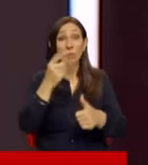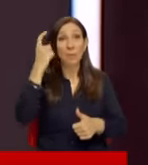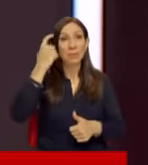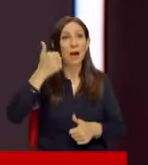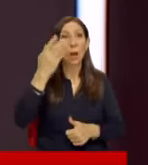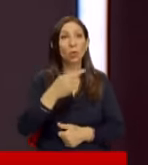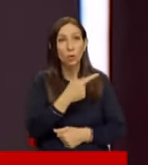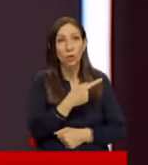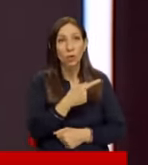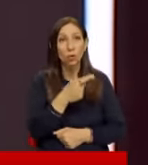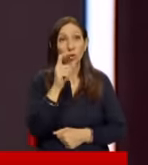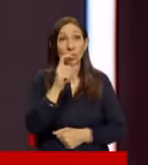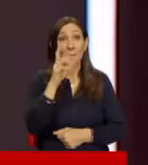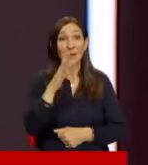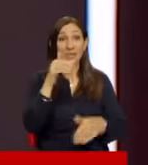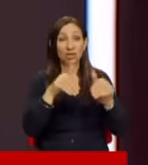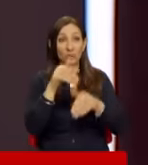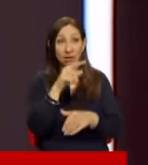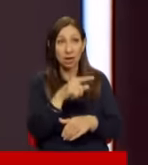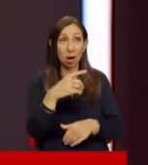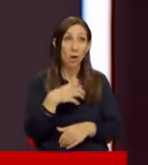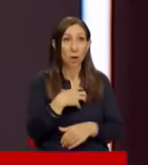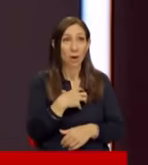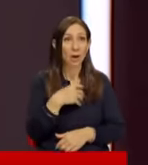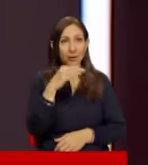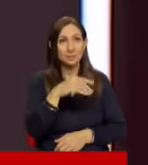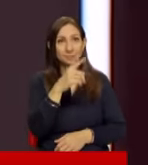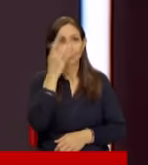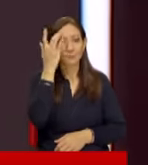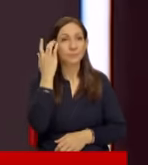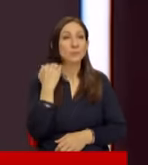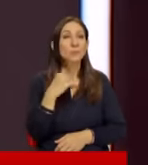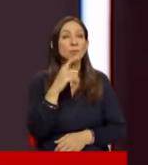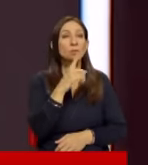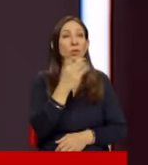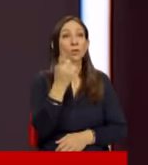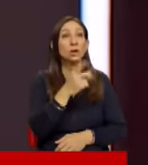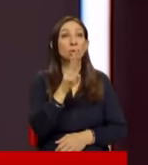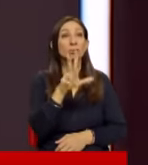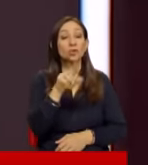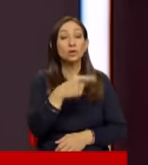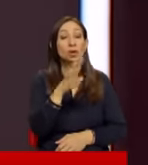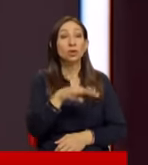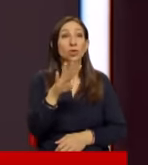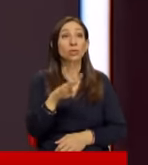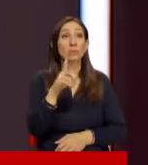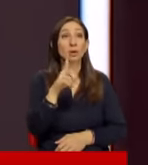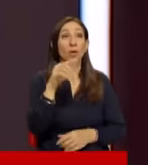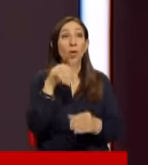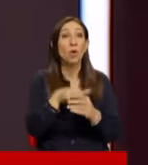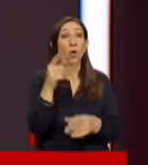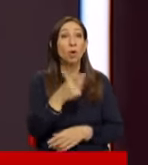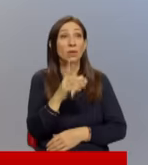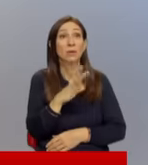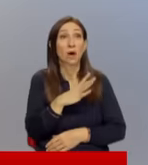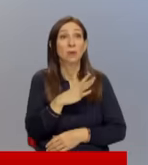oldu. 95 seçimlerinde. Yani Konya geldi. Evet. Bu burada mesela %23.44'lük bir oy oranı